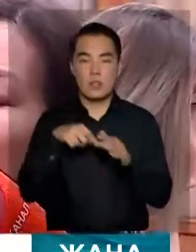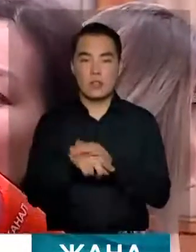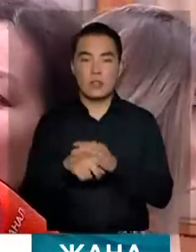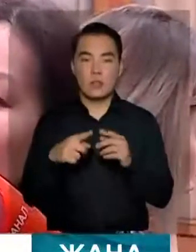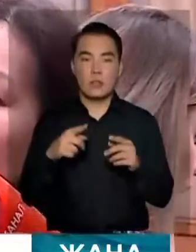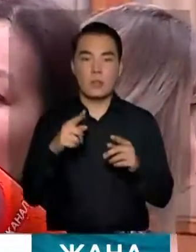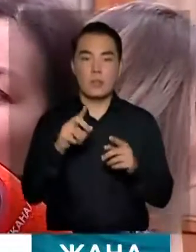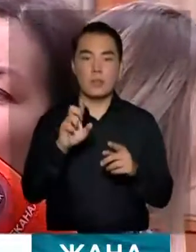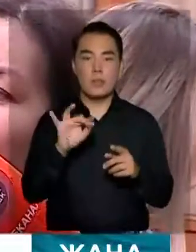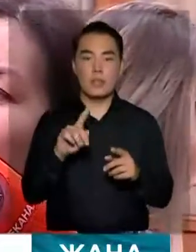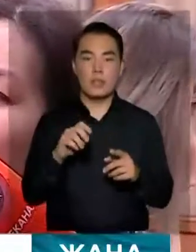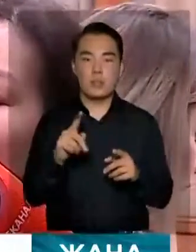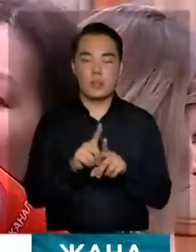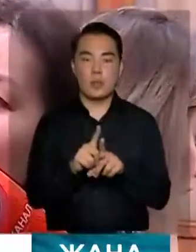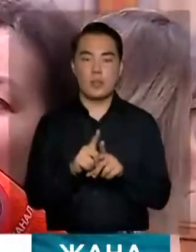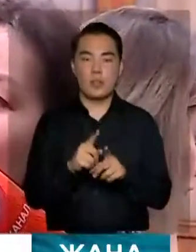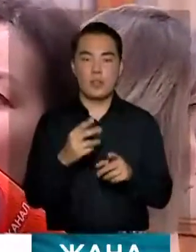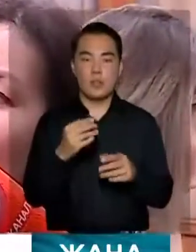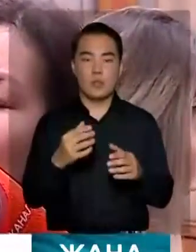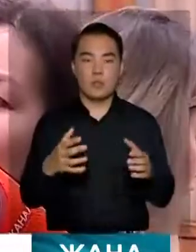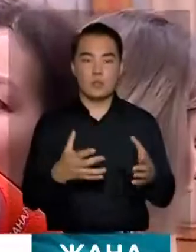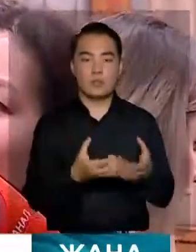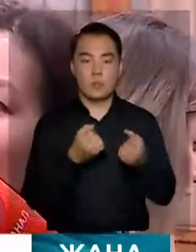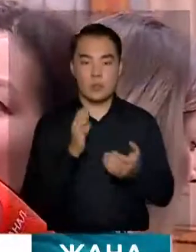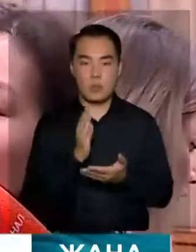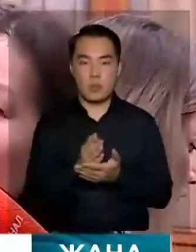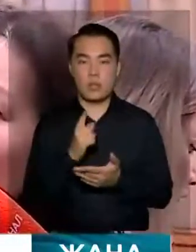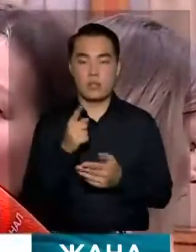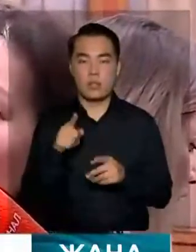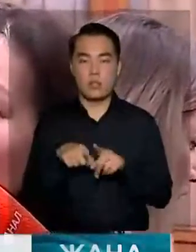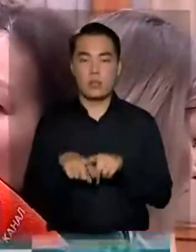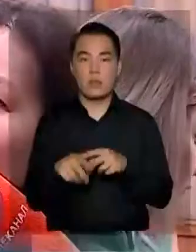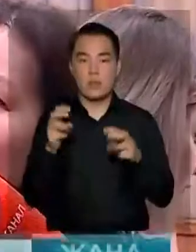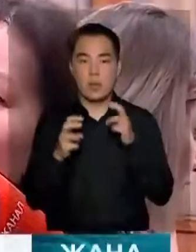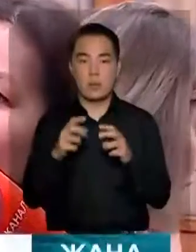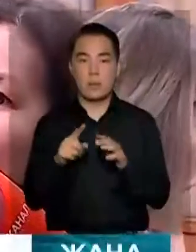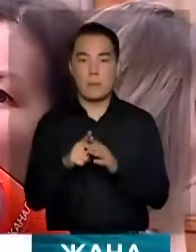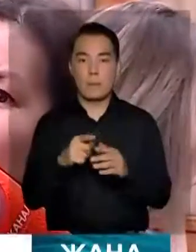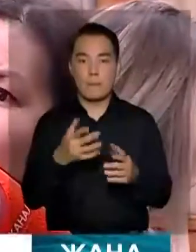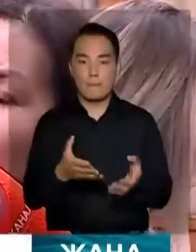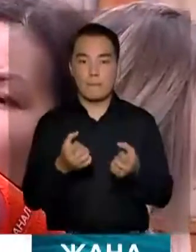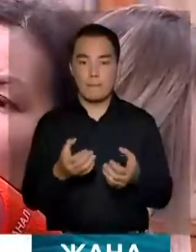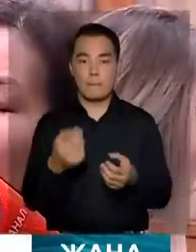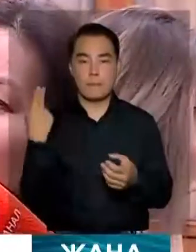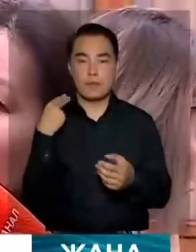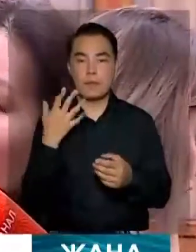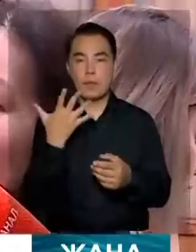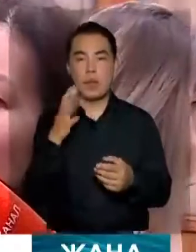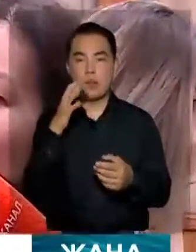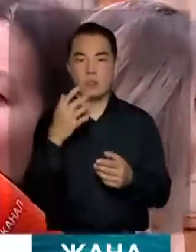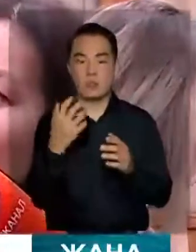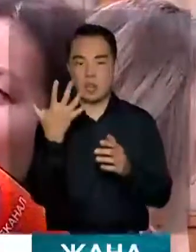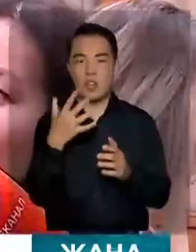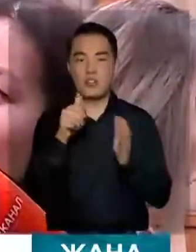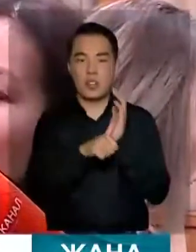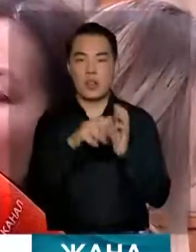құнды қағаздар шығару арқылы. Немесе сыртқа құнды қағаздар шығарамыз. Бірақ сыртқа құнды қағаздар шығару тиімсіз. Ол жерде 5-6% кетіп қалады.